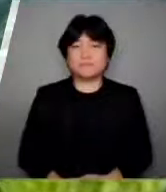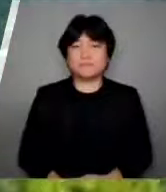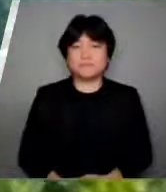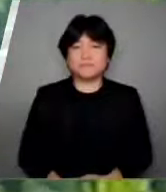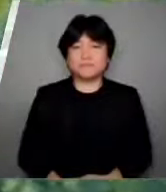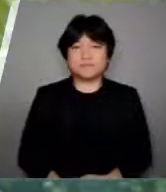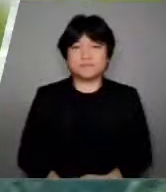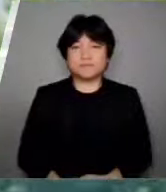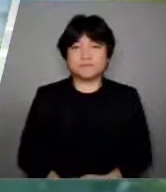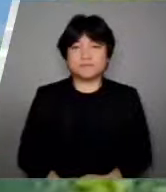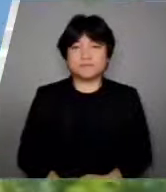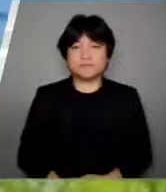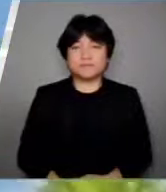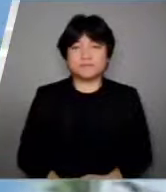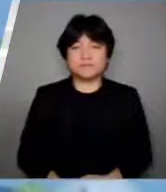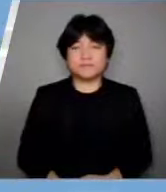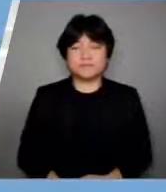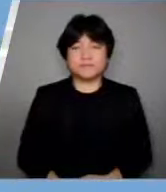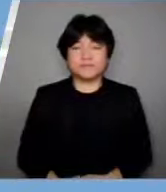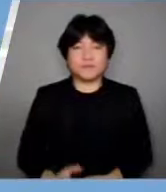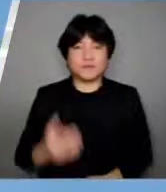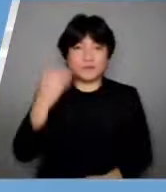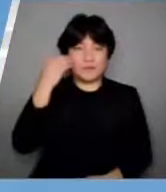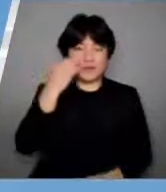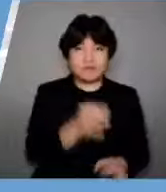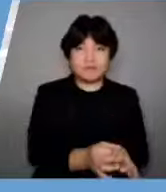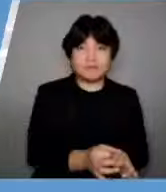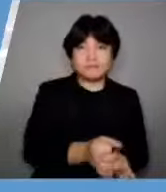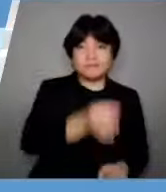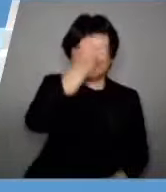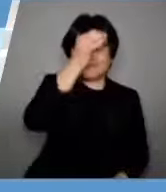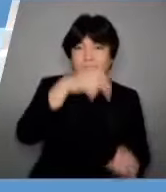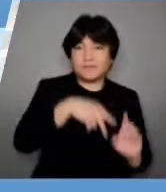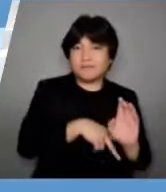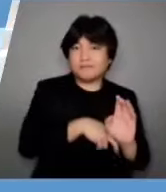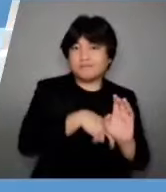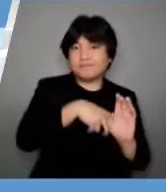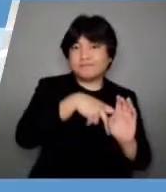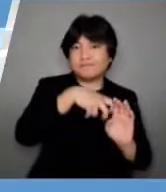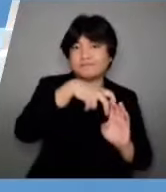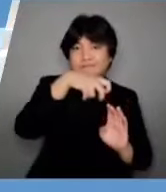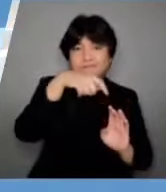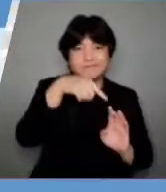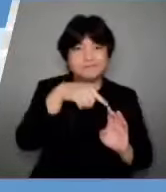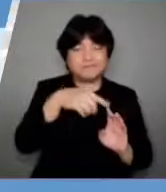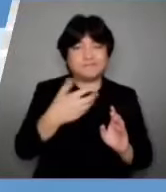Kung palo Cebu contest ito, panalo na si Ma'am.